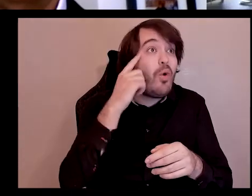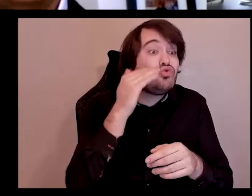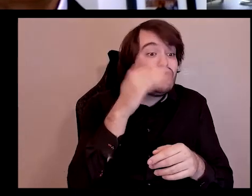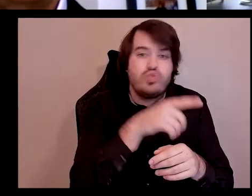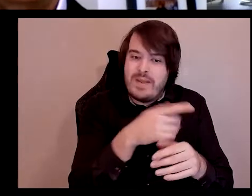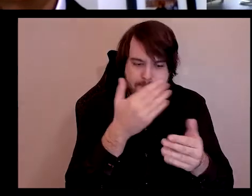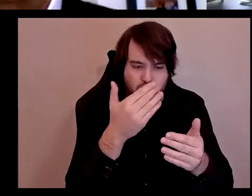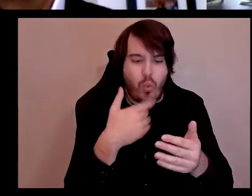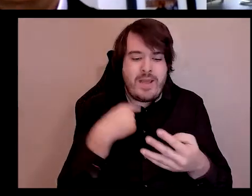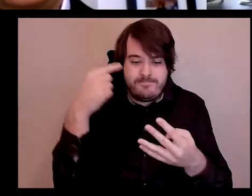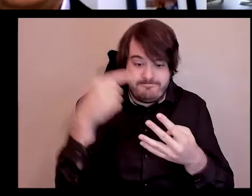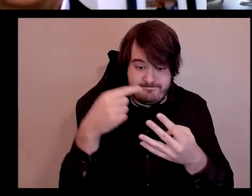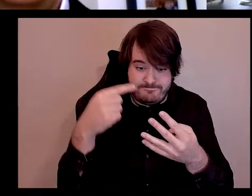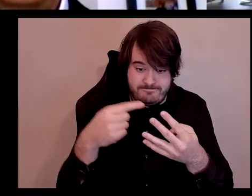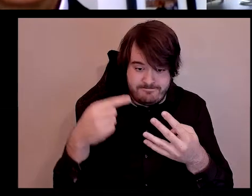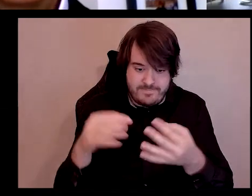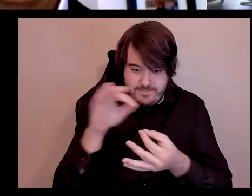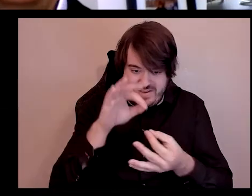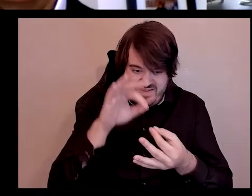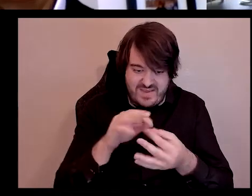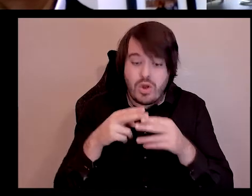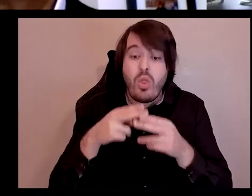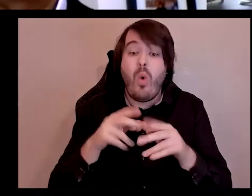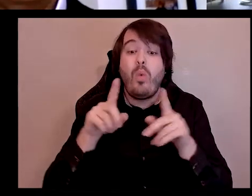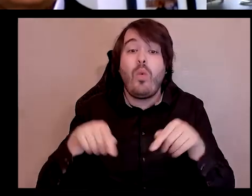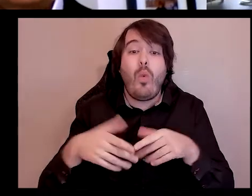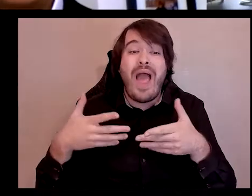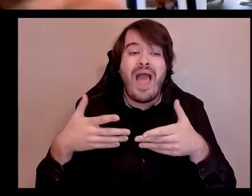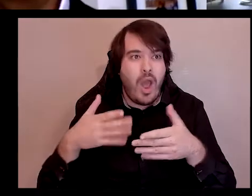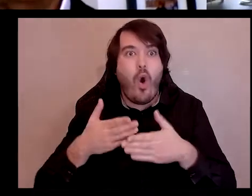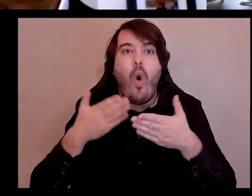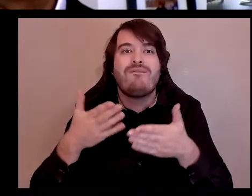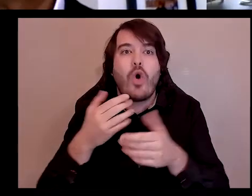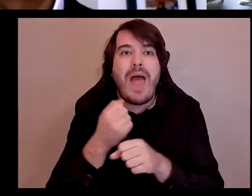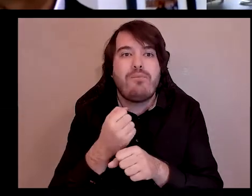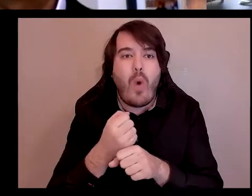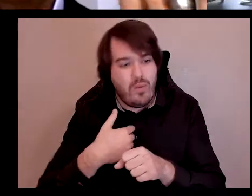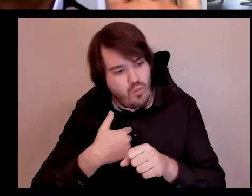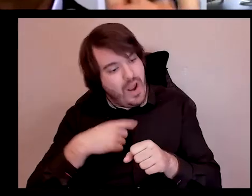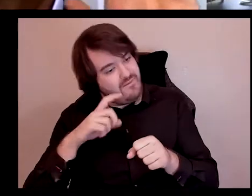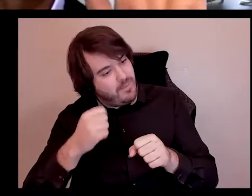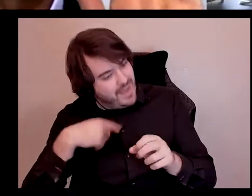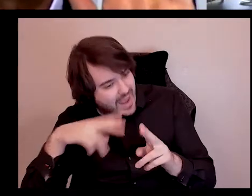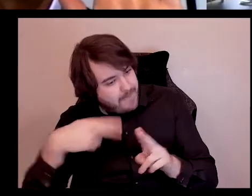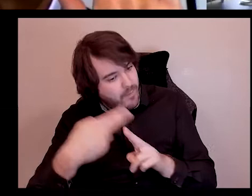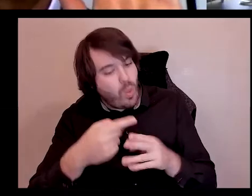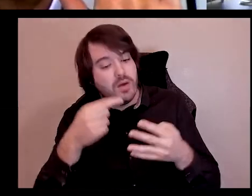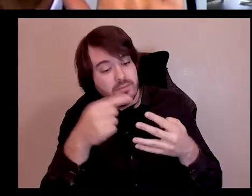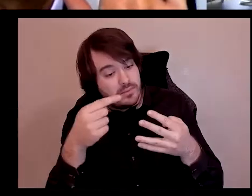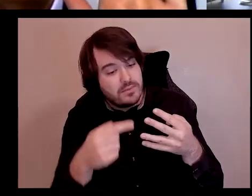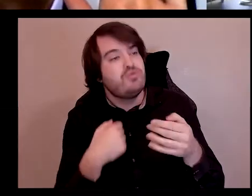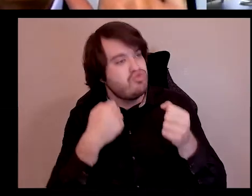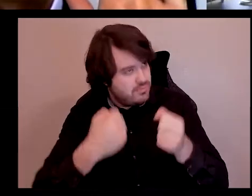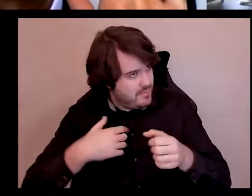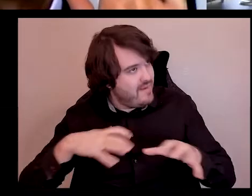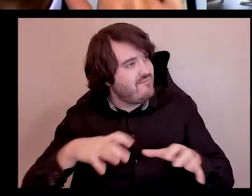de l'employeur, parce que c'est ça l'enjeu. L'entreprise, l'employeur a un besoin spécifique qu'il a nommé sur une feuille de papier qui s'appelle